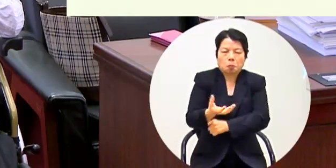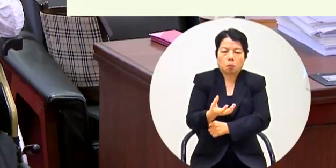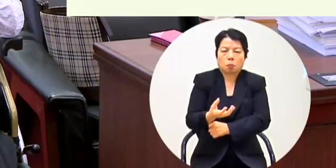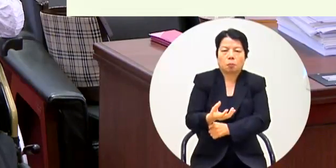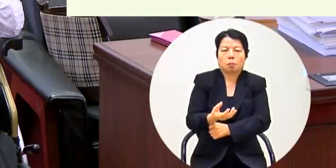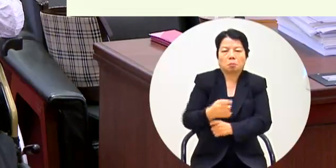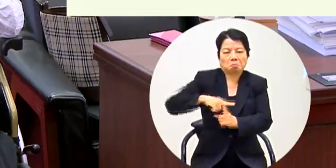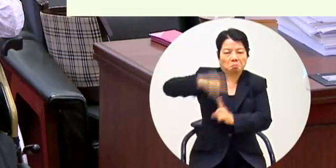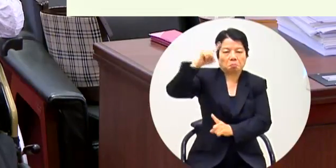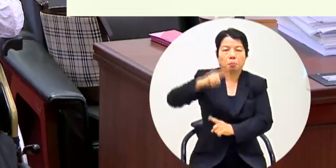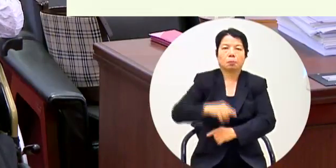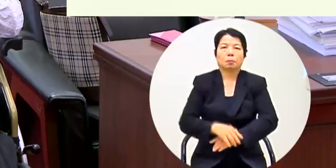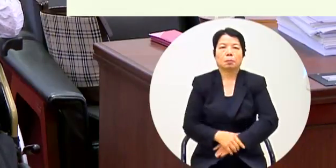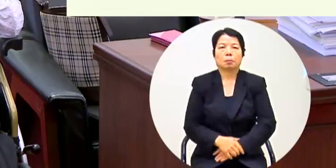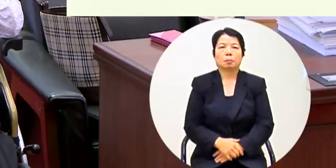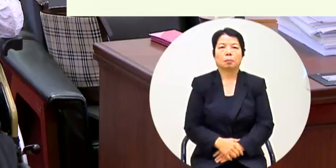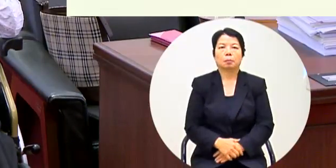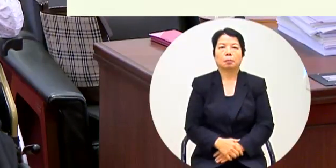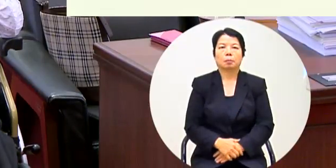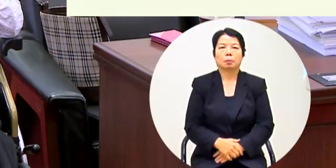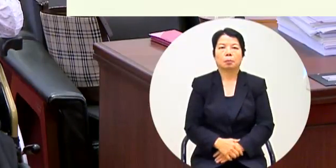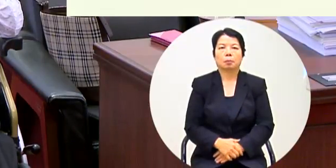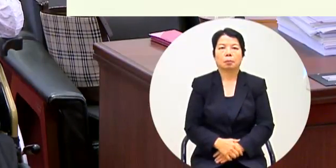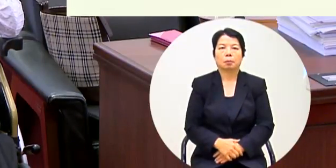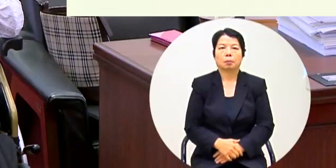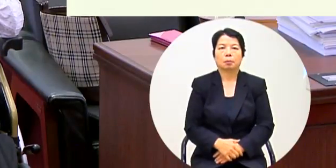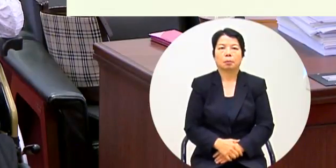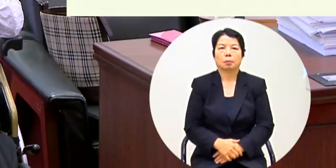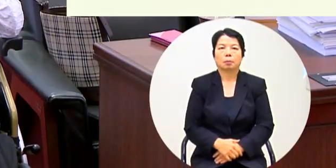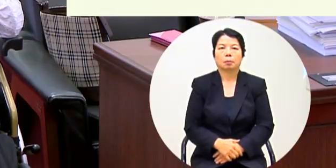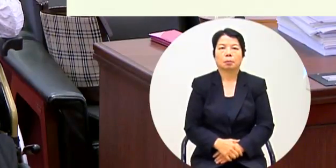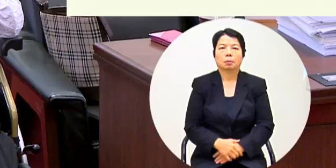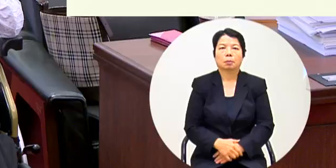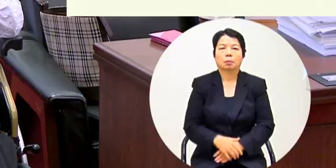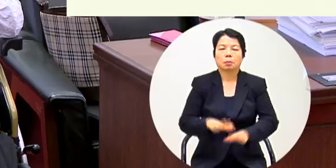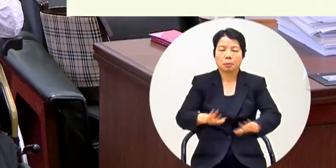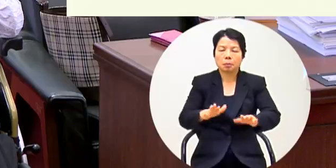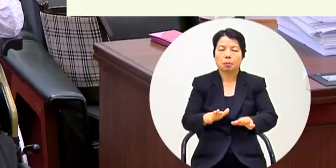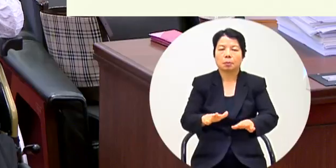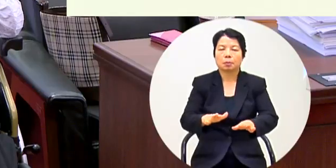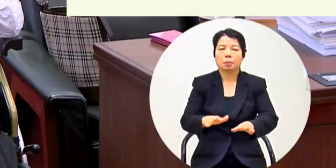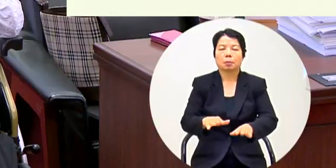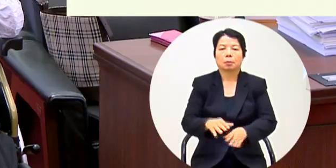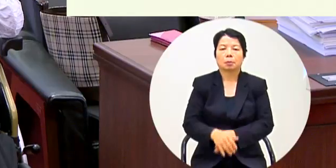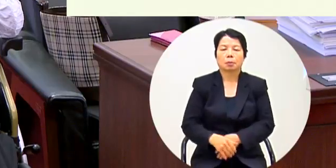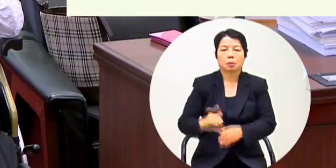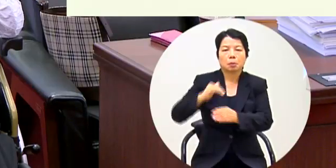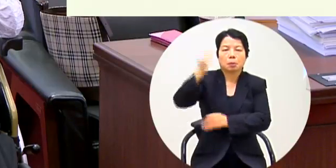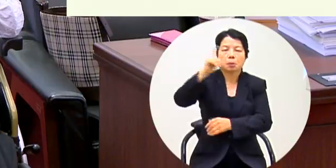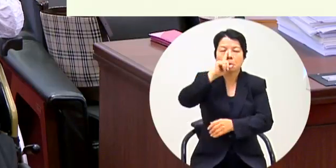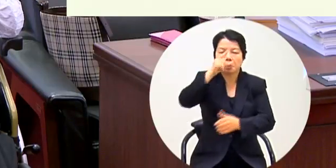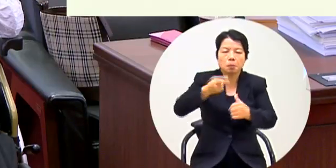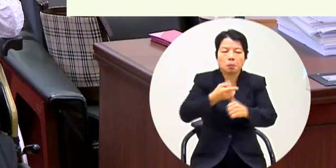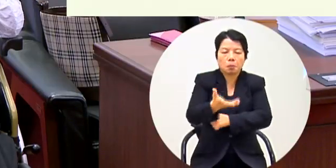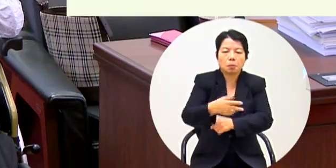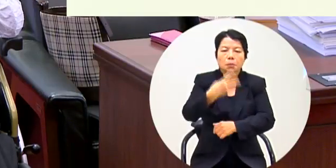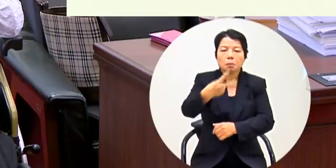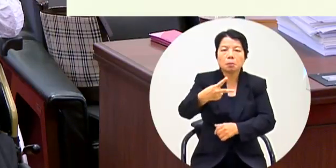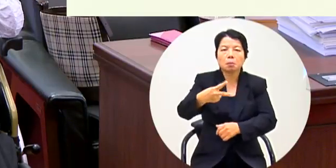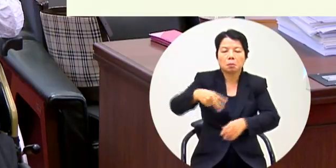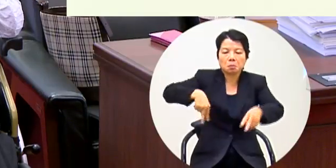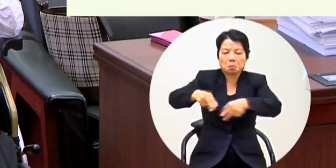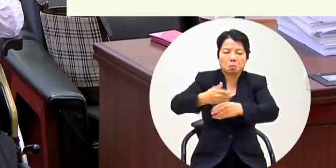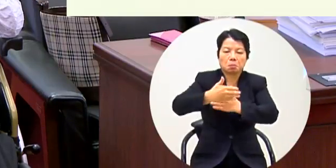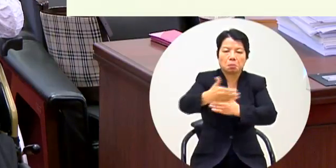因此呢我们现在正在进行的就是高污染的二行程机车的汰换。那我们知道现在